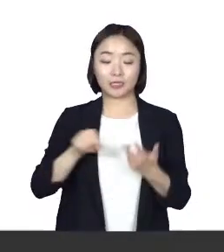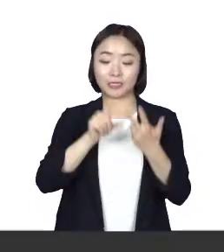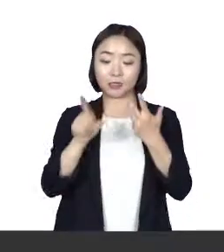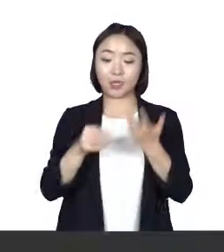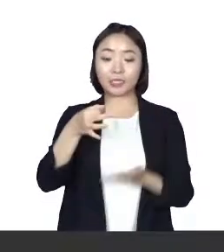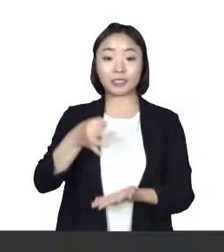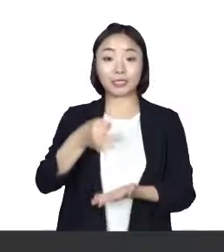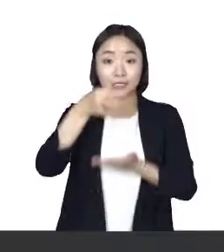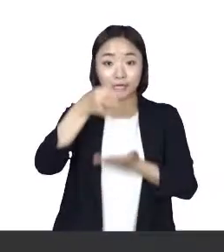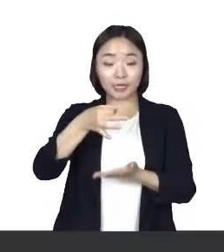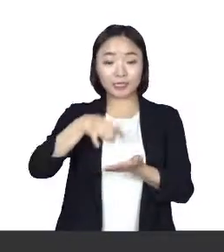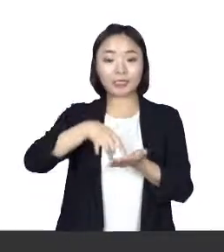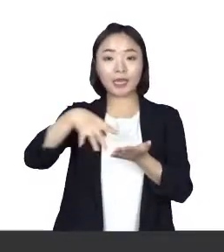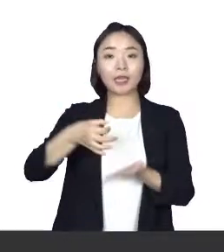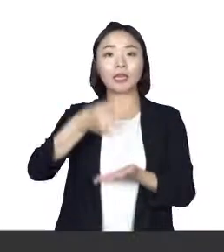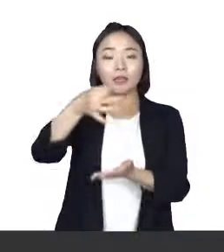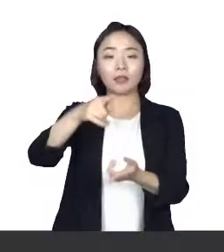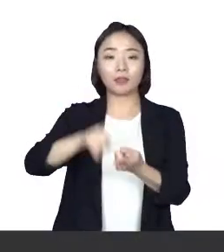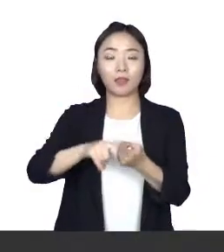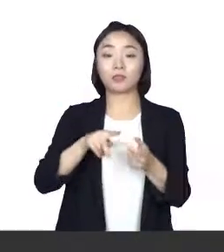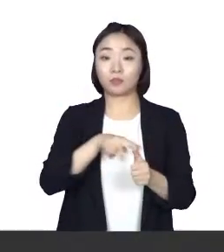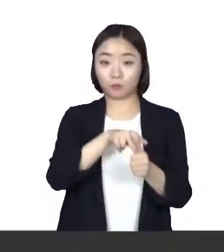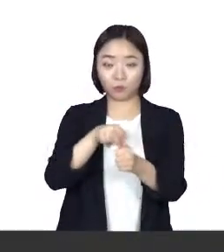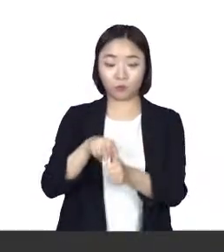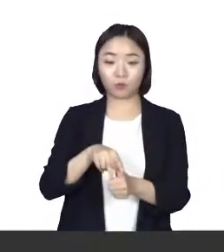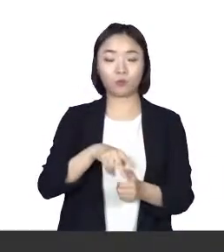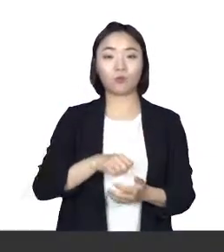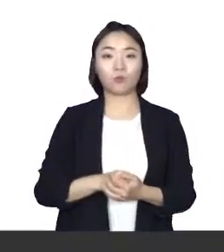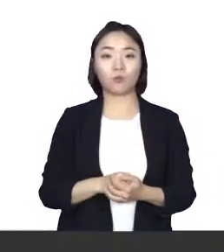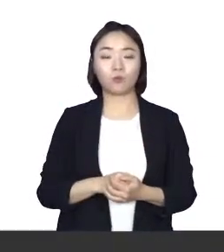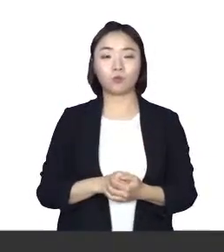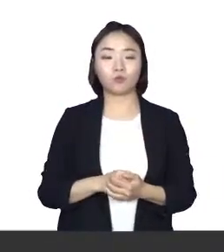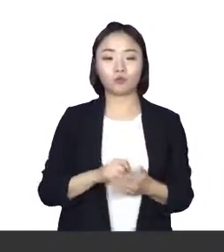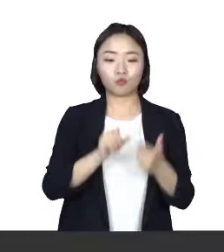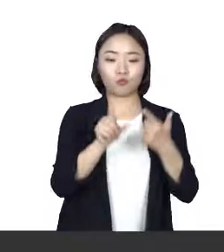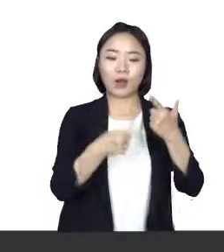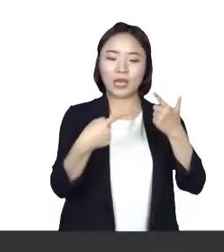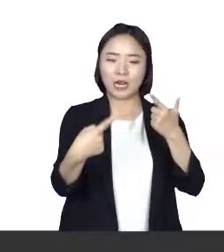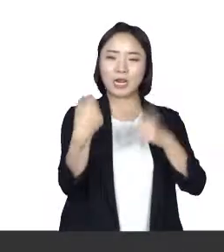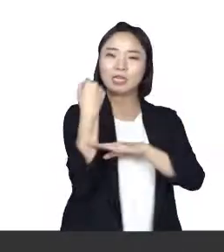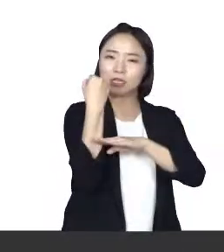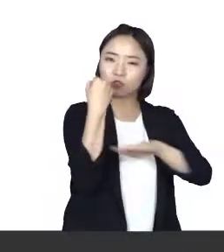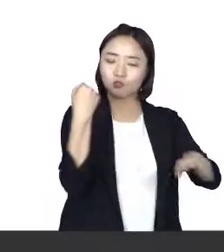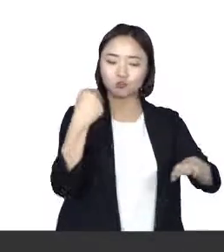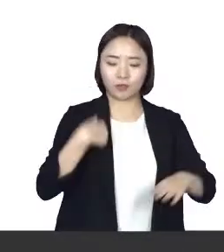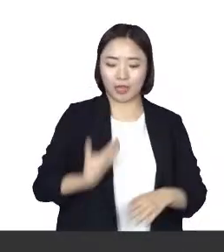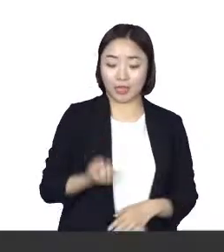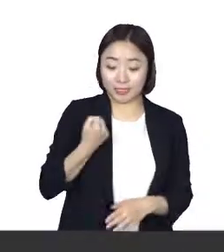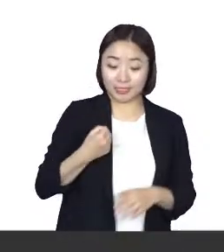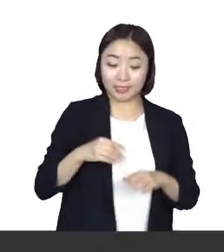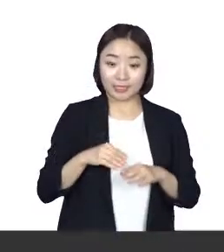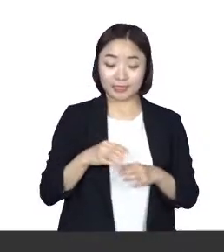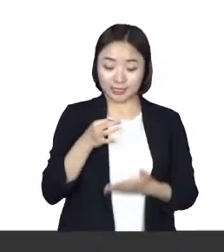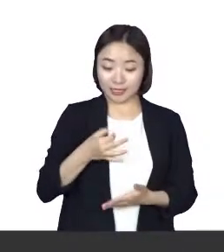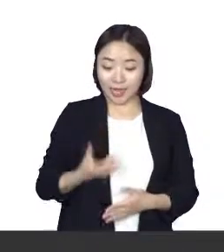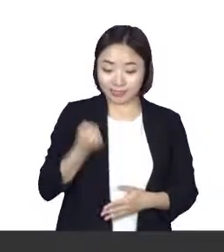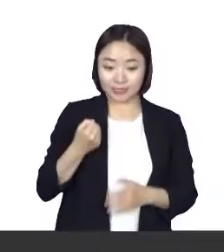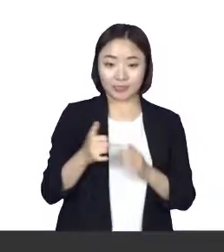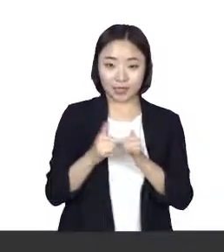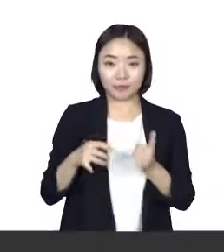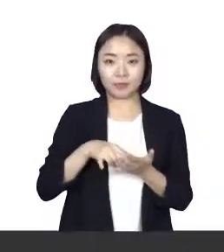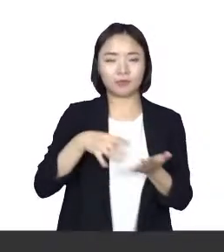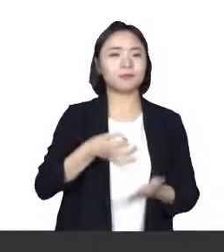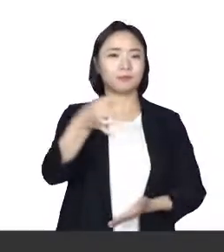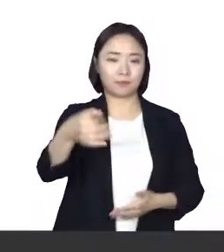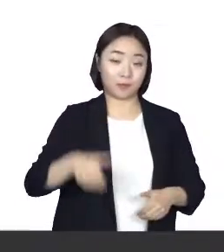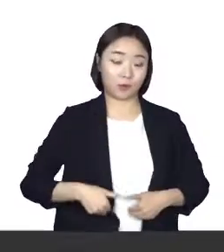7월 재산세 납부의 달에 관한 정보입니다. 재산세는 과세 기준일 6월 1일 기준 소유자가 내는 것으로 올해